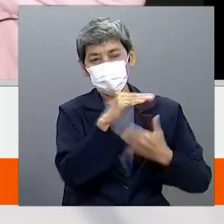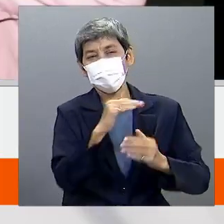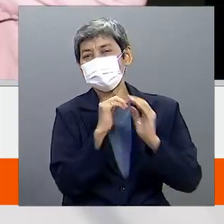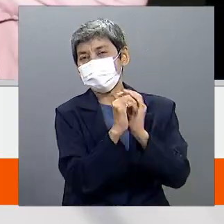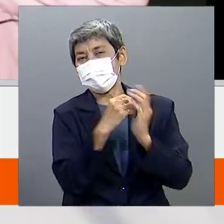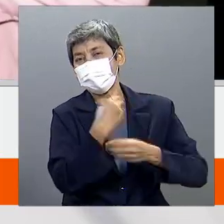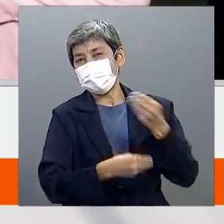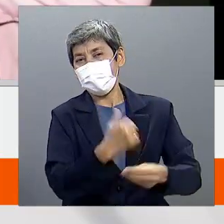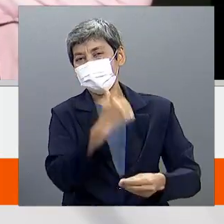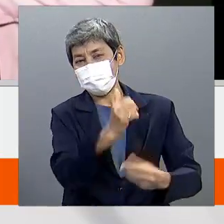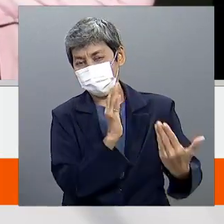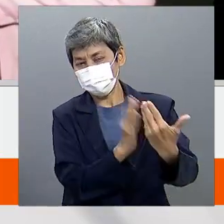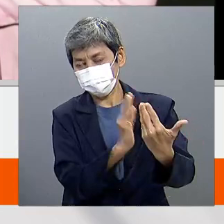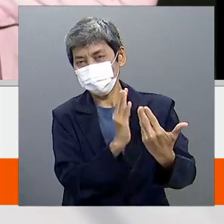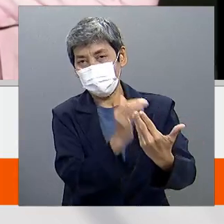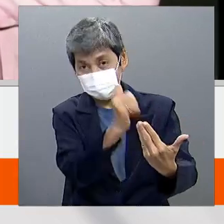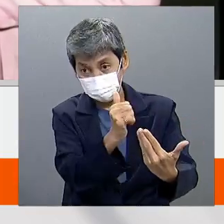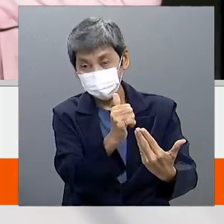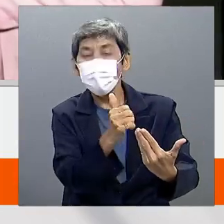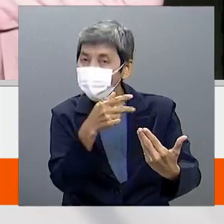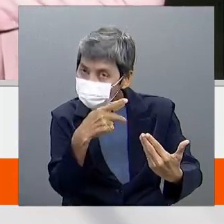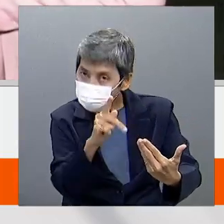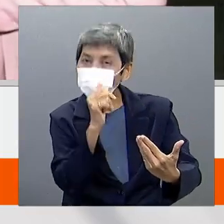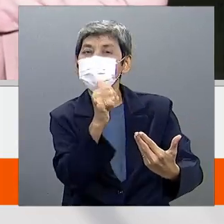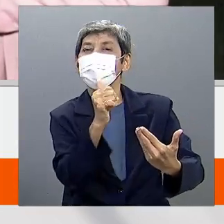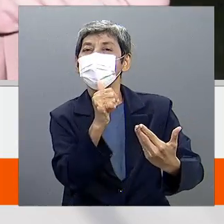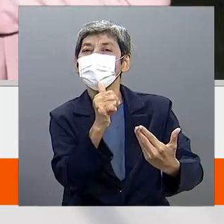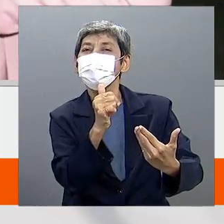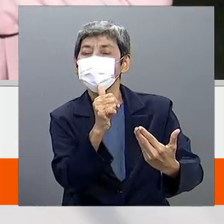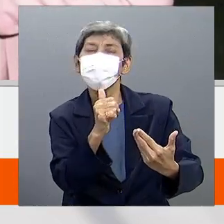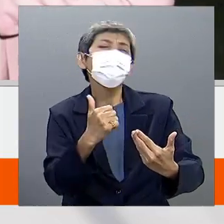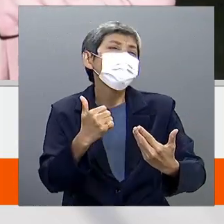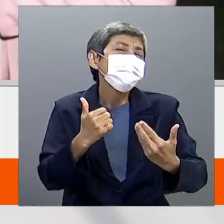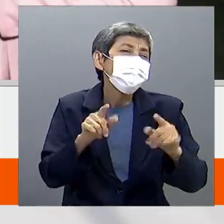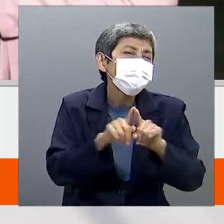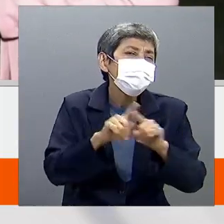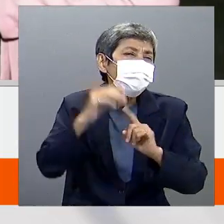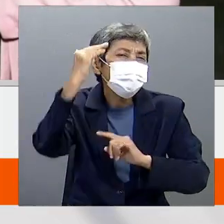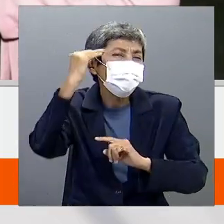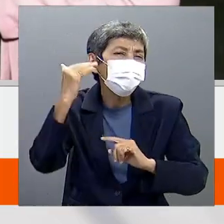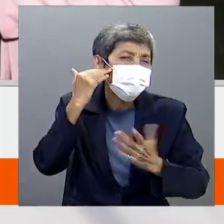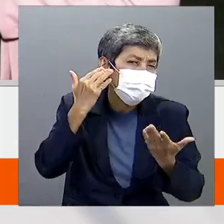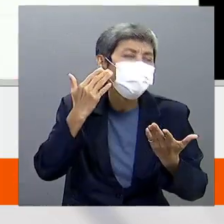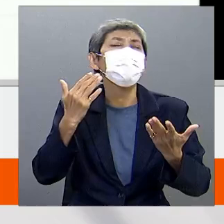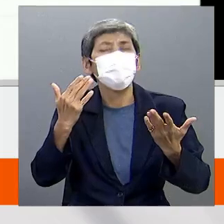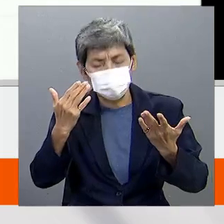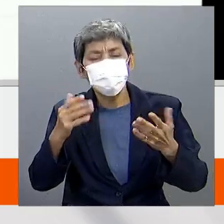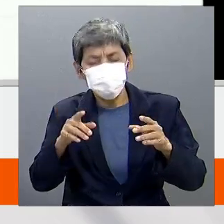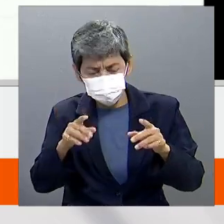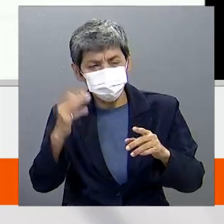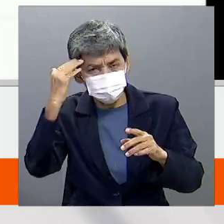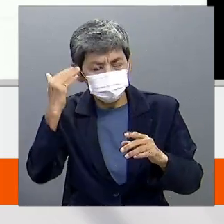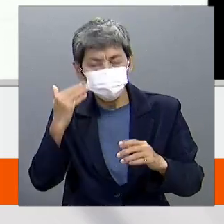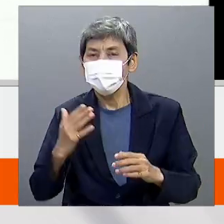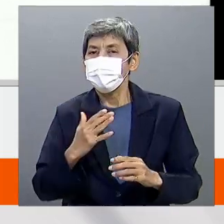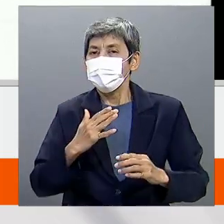ไม่ค่อยได้ประโยชน์คราวนี้เราได้ประโยชน์มารวดเร็วเหมือนกับคล้ายๆเราพูดถึงซาอุดิอาระเบียหรืออะไรก็ตามนะที่เราเคย